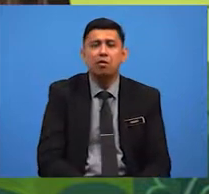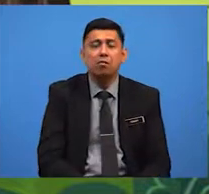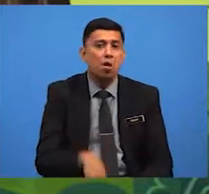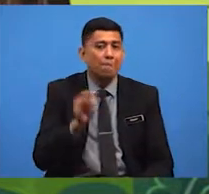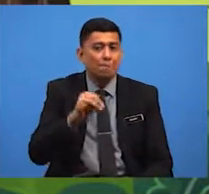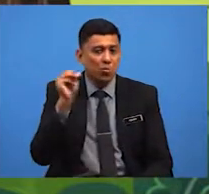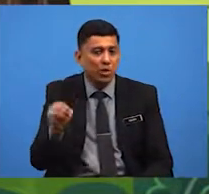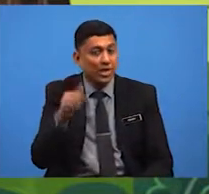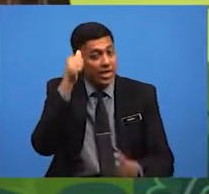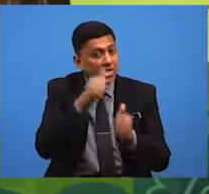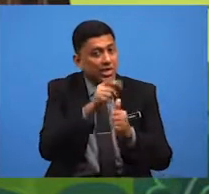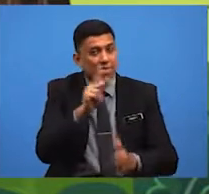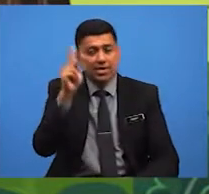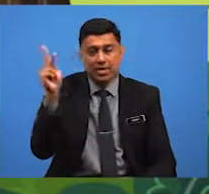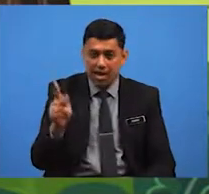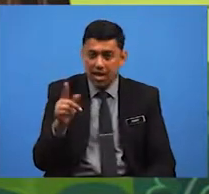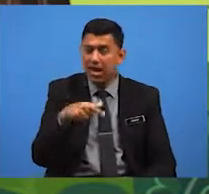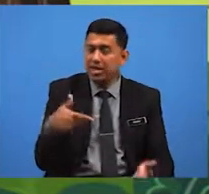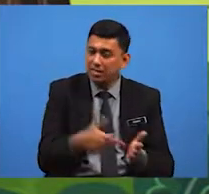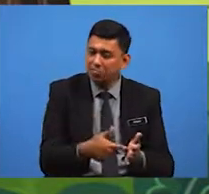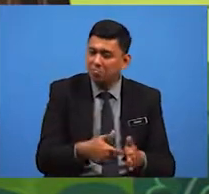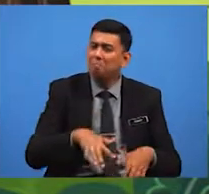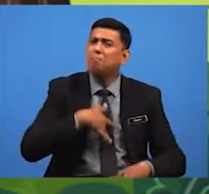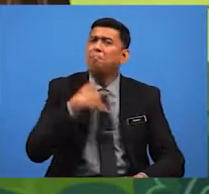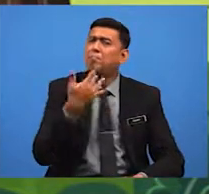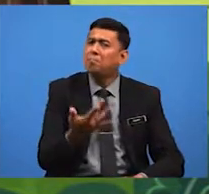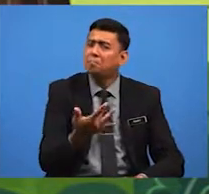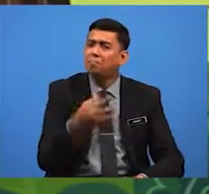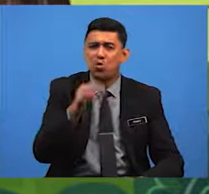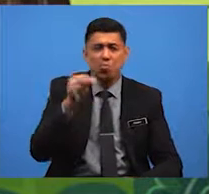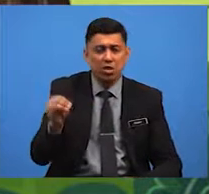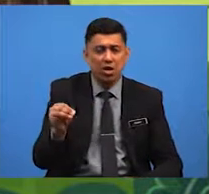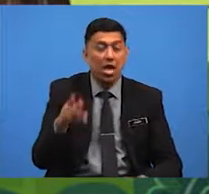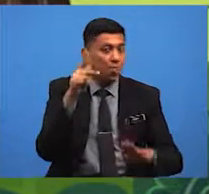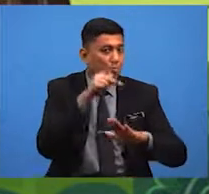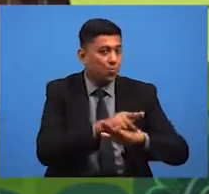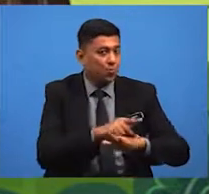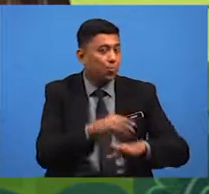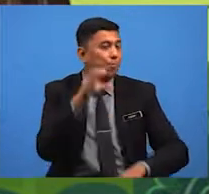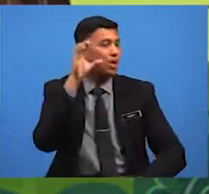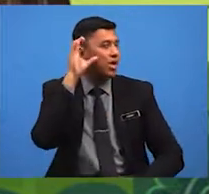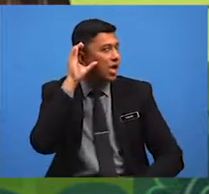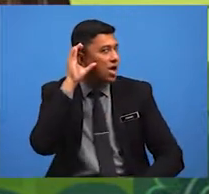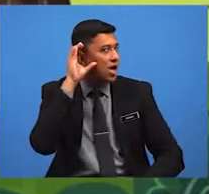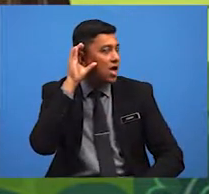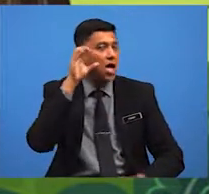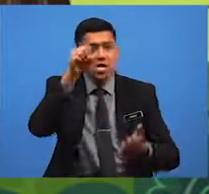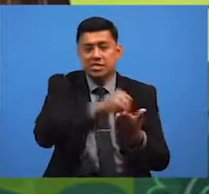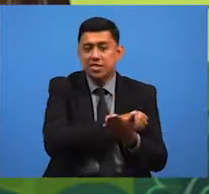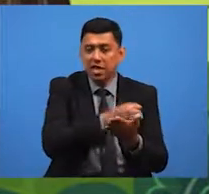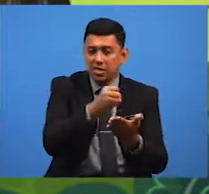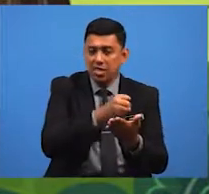murid-murid ingatkah lagi bagaimanakah perasaan murid-murid ketika mendengar deklamasi sajak